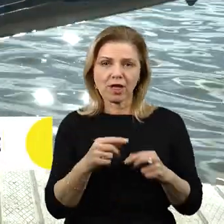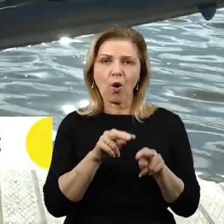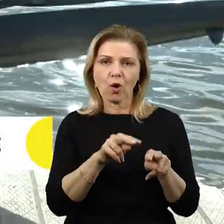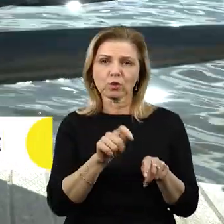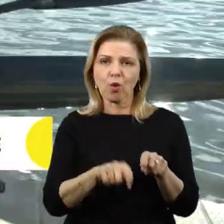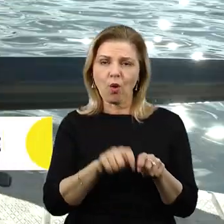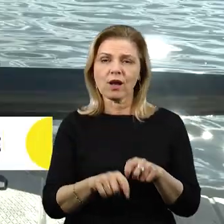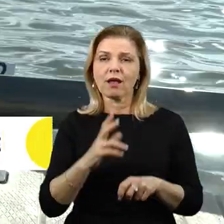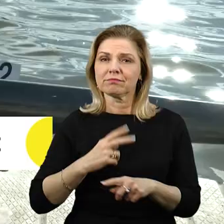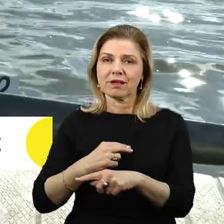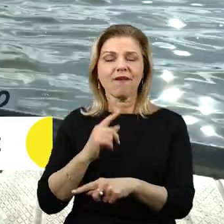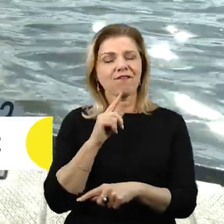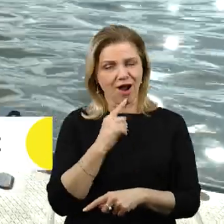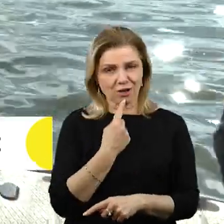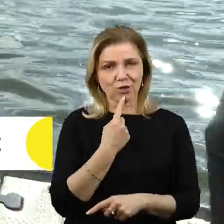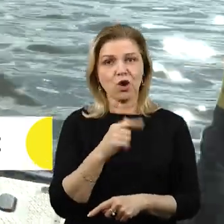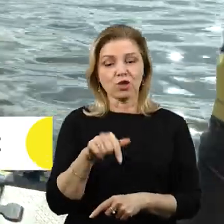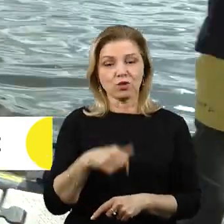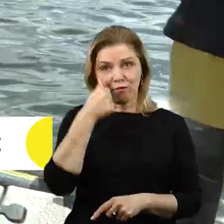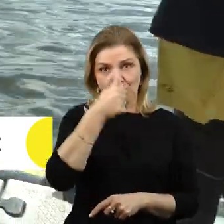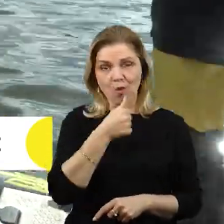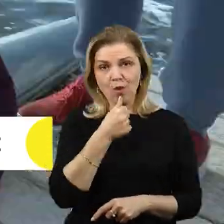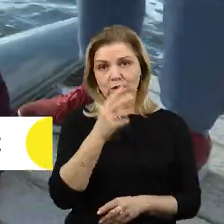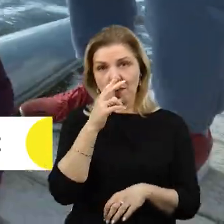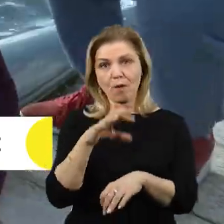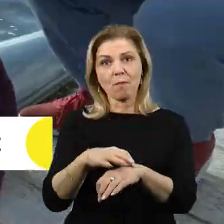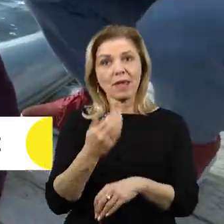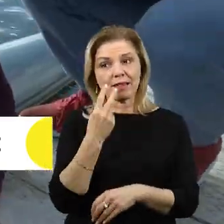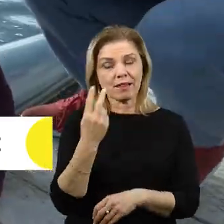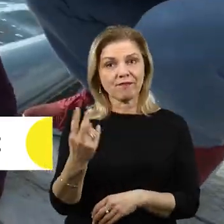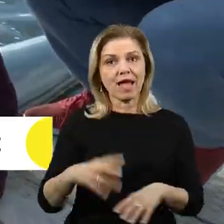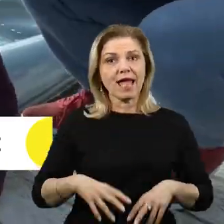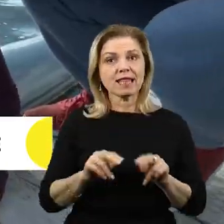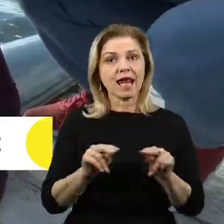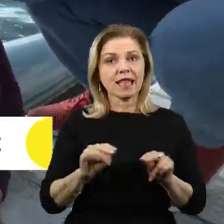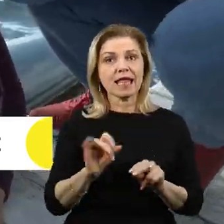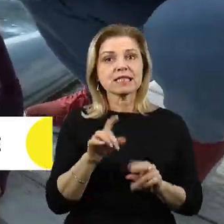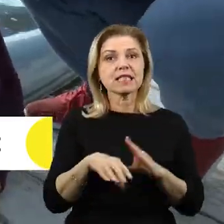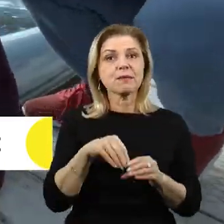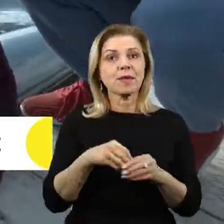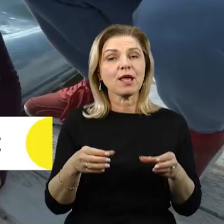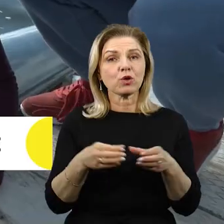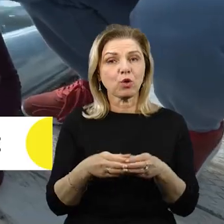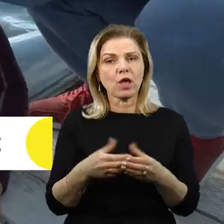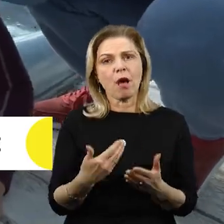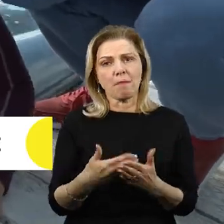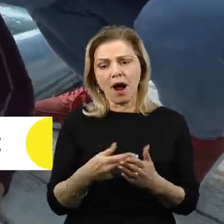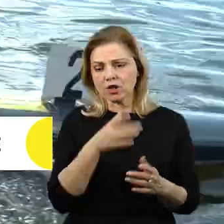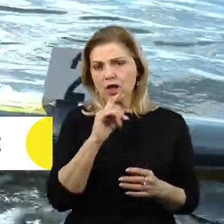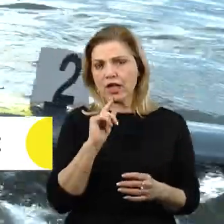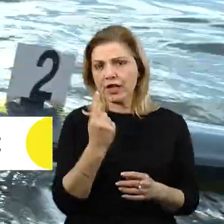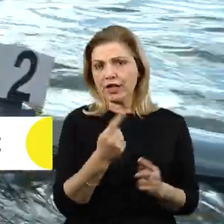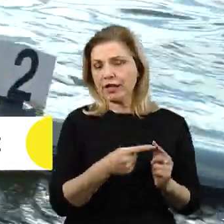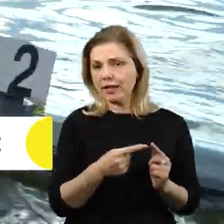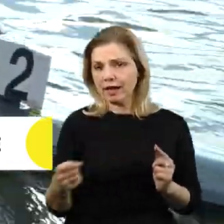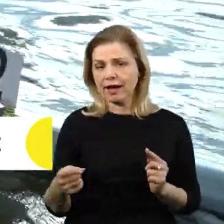хоче цього року її помітили тренери збірної і вона майже весь рік Ну десь на